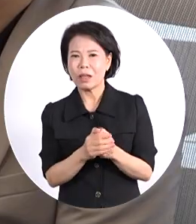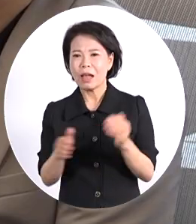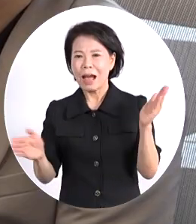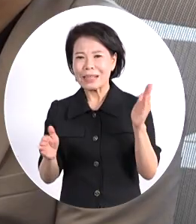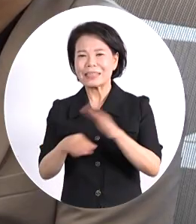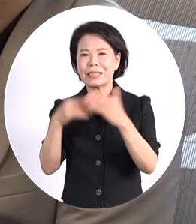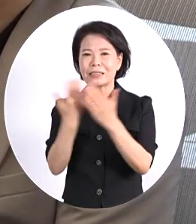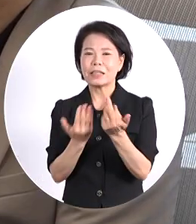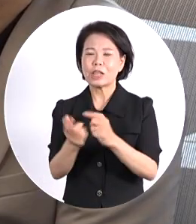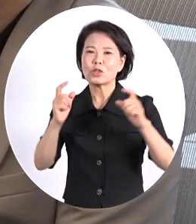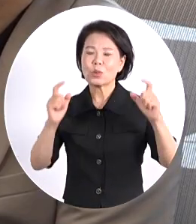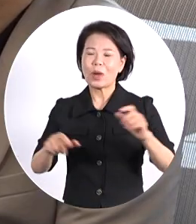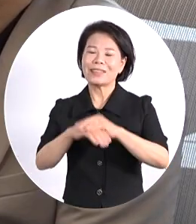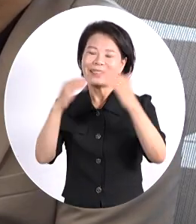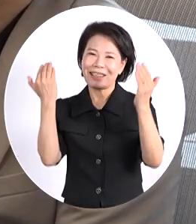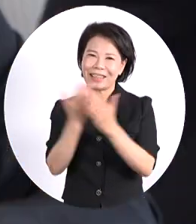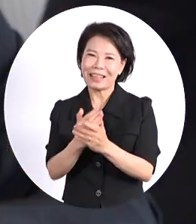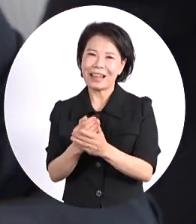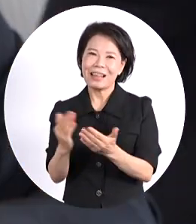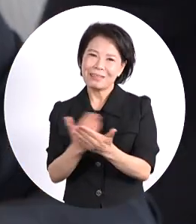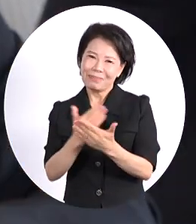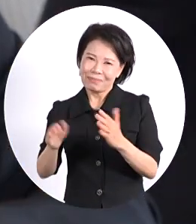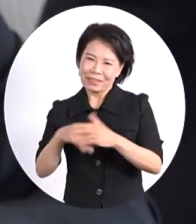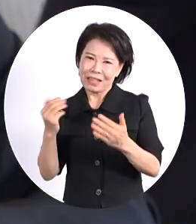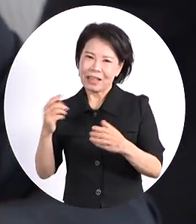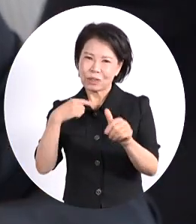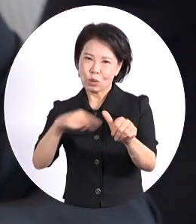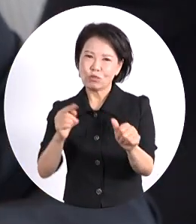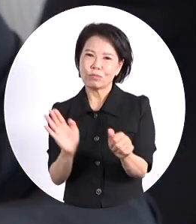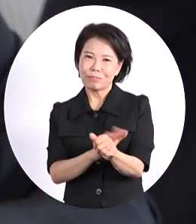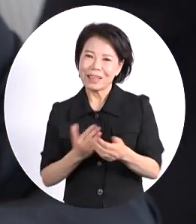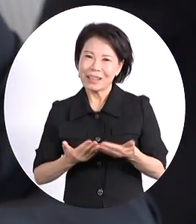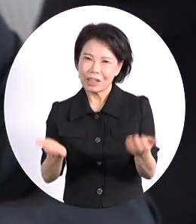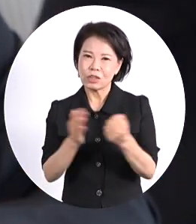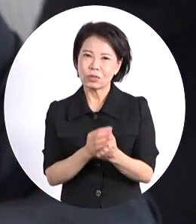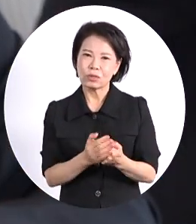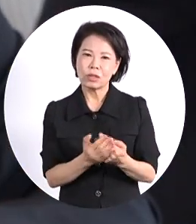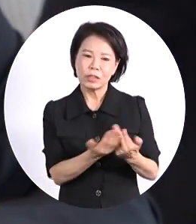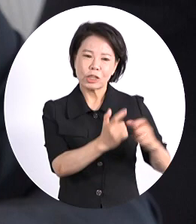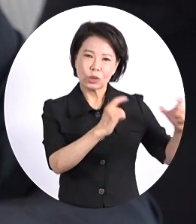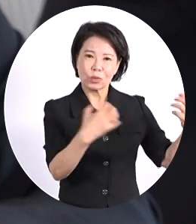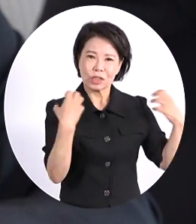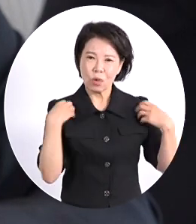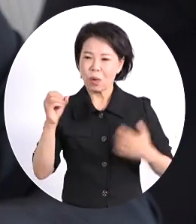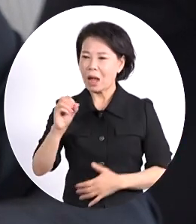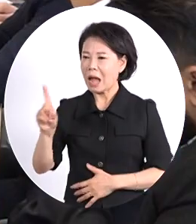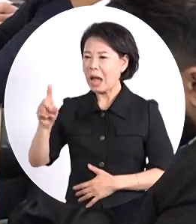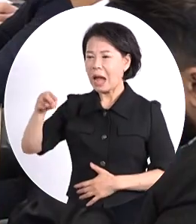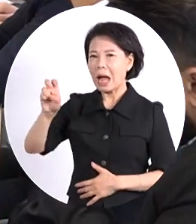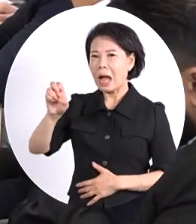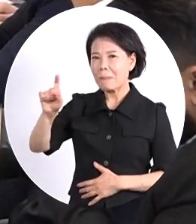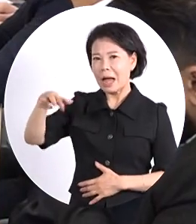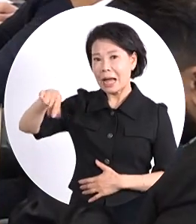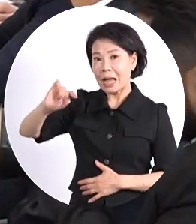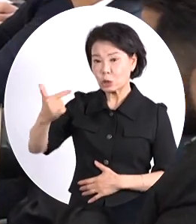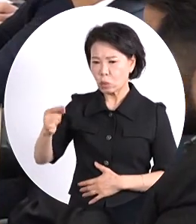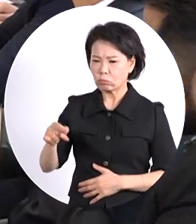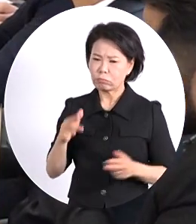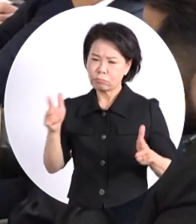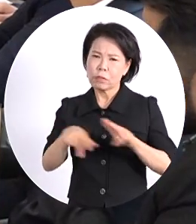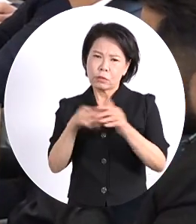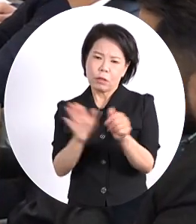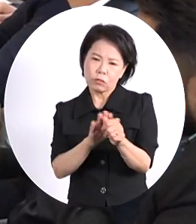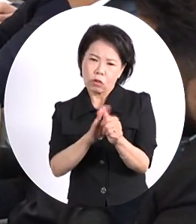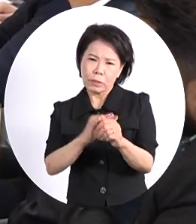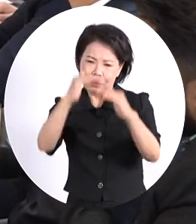수료생에게는 제주 지역 인턴십도 제공될 예정입니다. 제주도와 아마존 웹서비스는 실증 사업을 통해